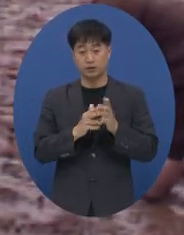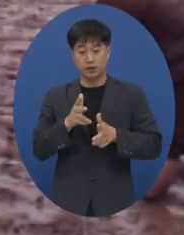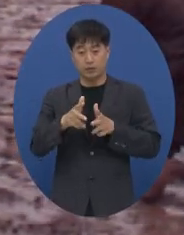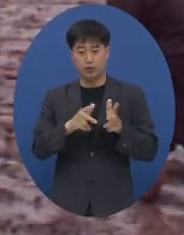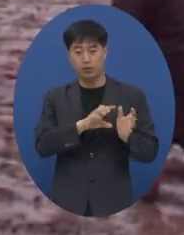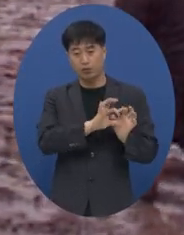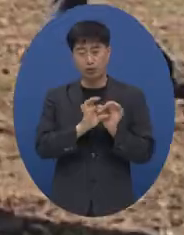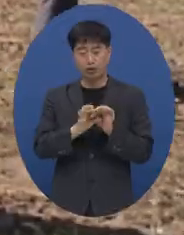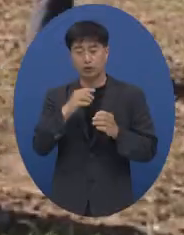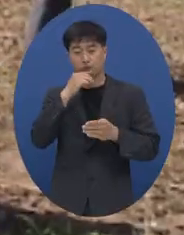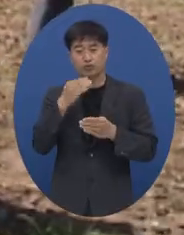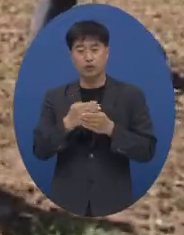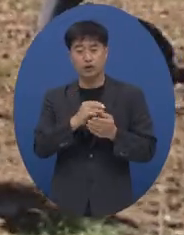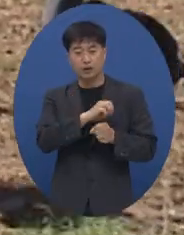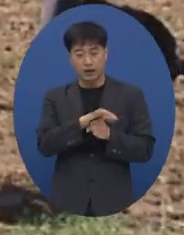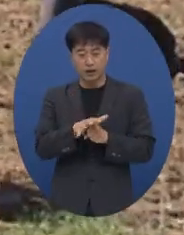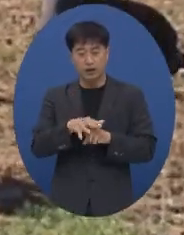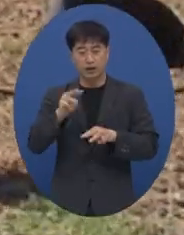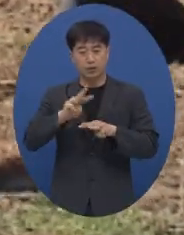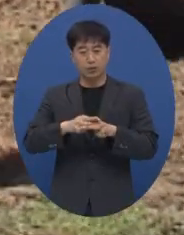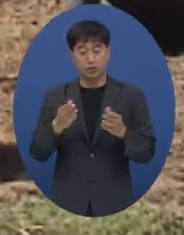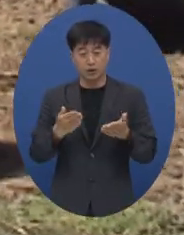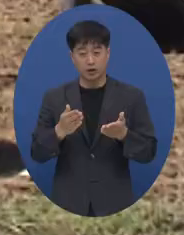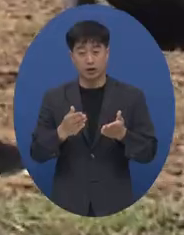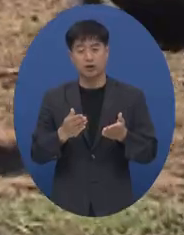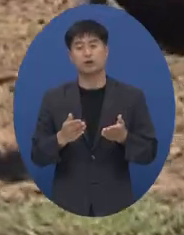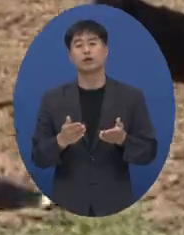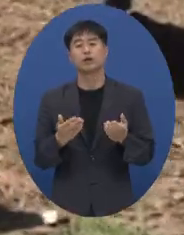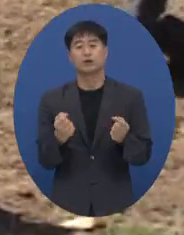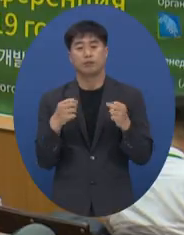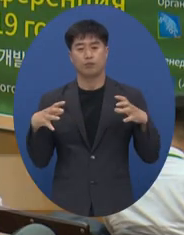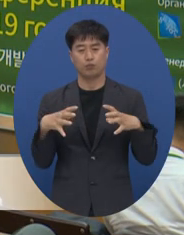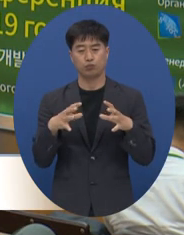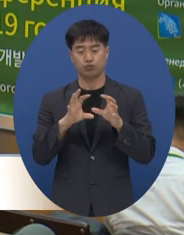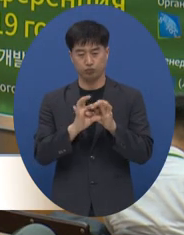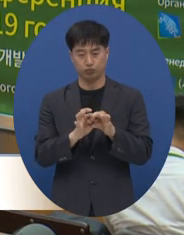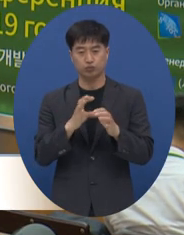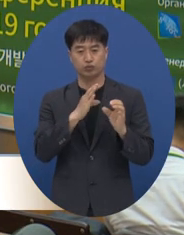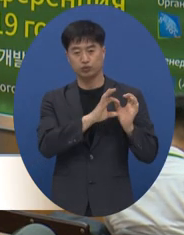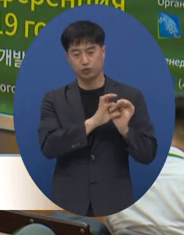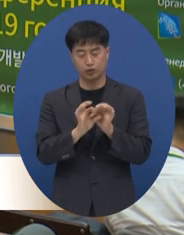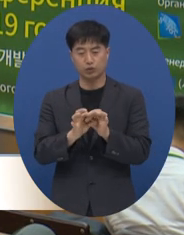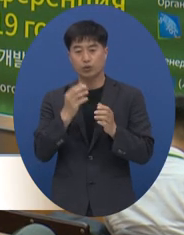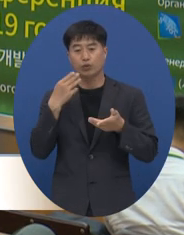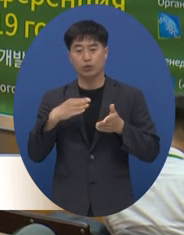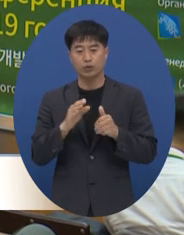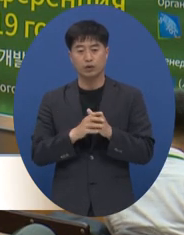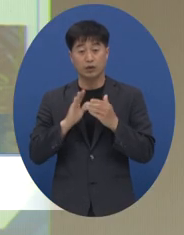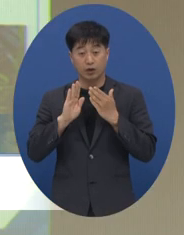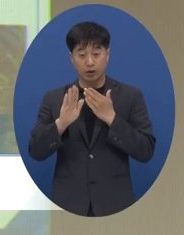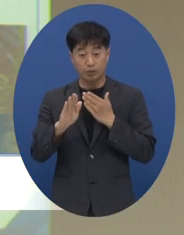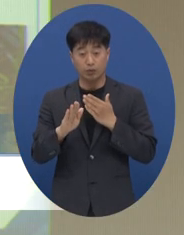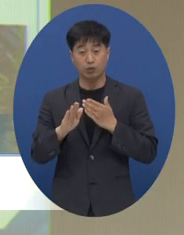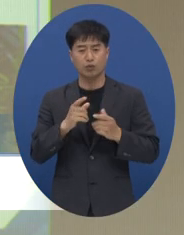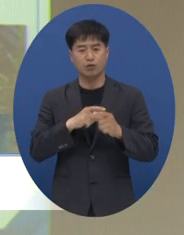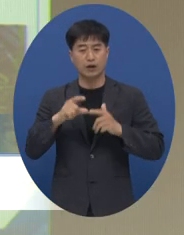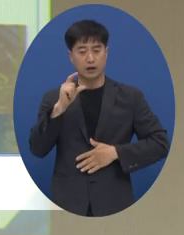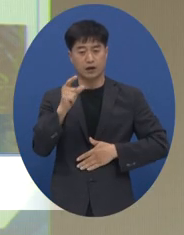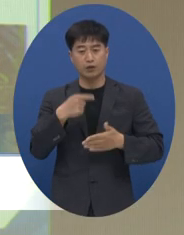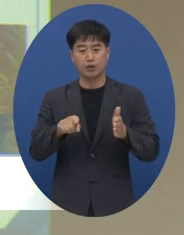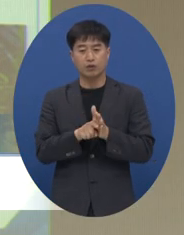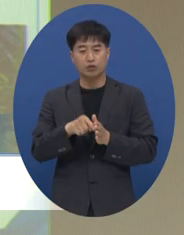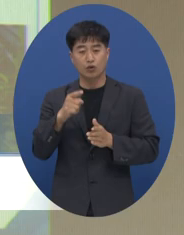지원까지 북한과 다양한 농업 교류 협력을 이어온 경기도. 경기도가 추후 남북 농업 협력을 더 강화하기